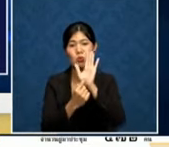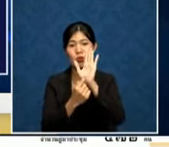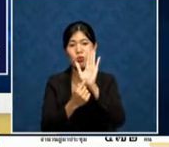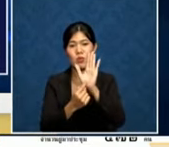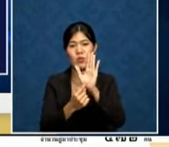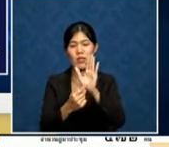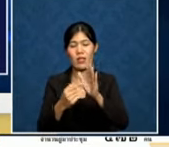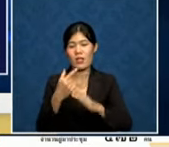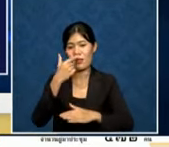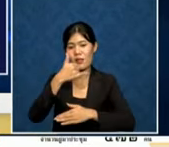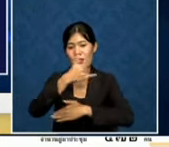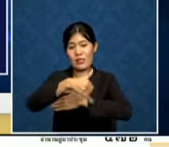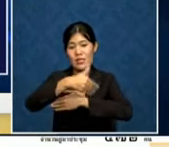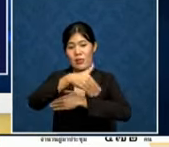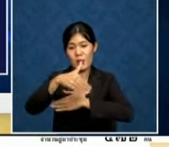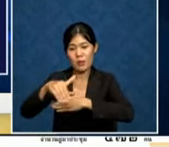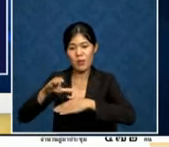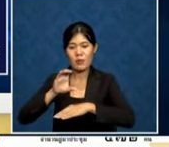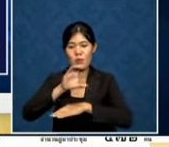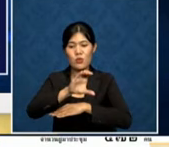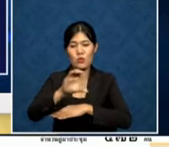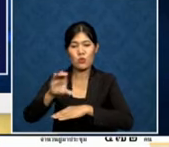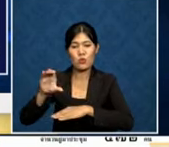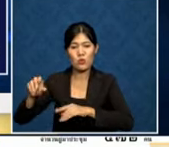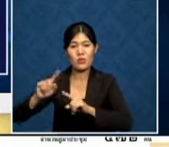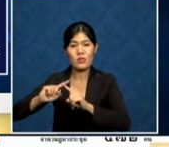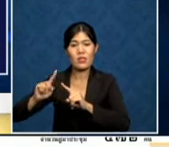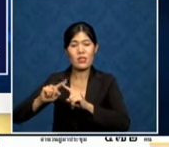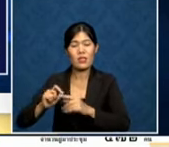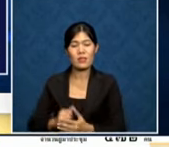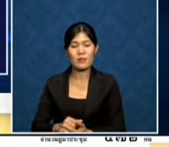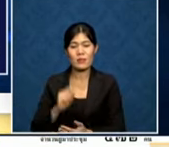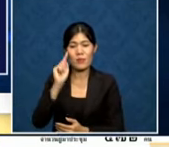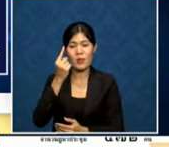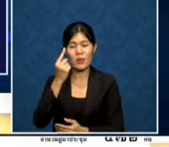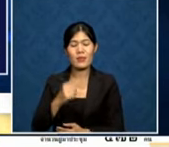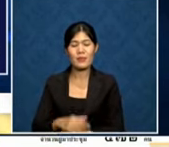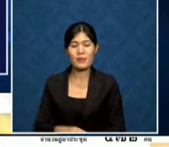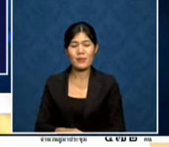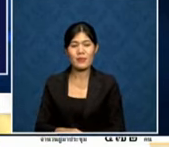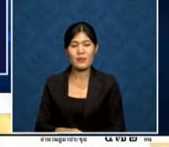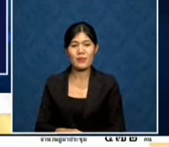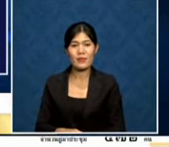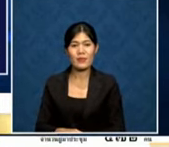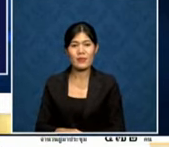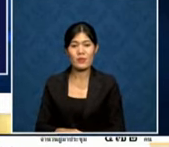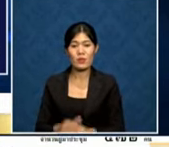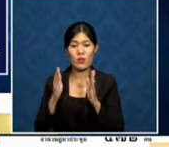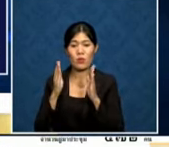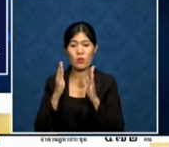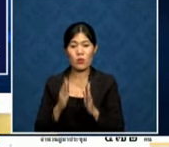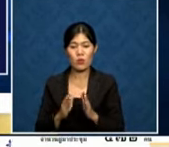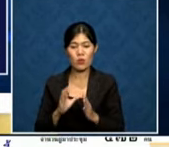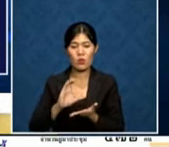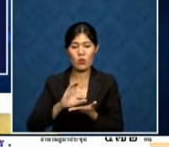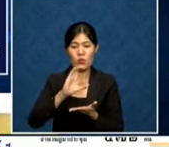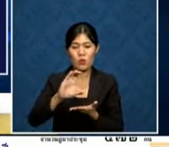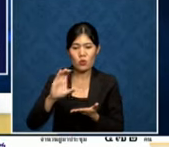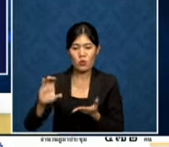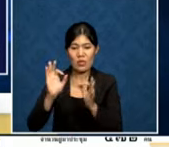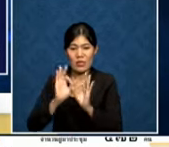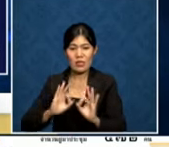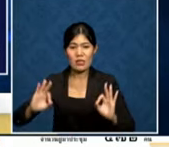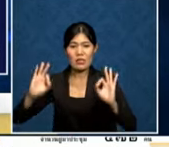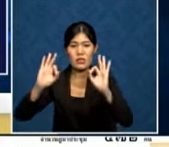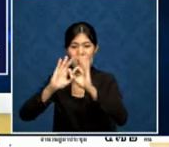fdiครับที่เป็น greenfieldหรือว่าการลงทุนใหม่เนี่ยเราจะเห็นได้ว่าพวกเขาครับให้ความสำคัญกับการลงทุนในโครงการ